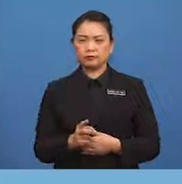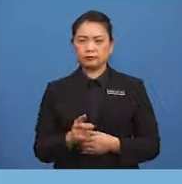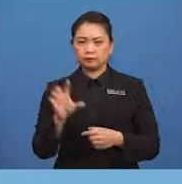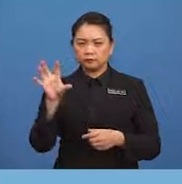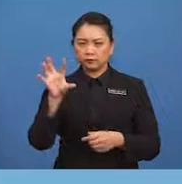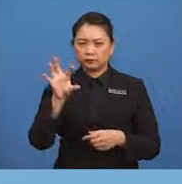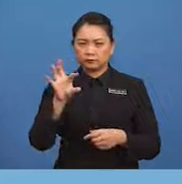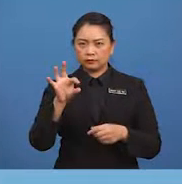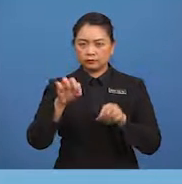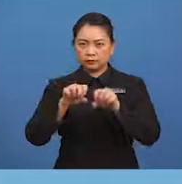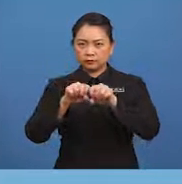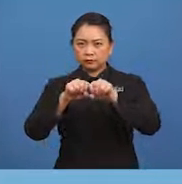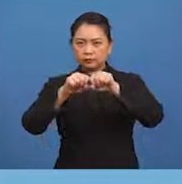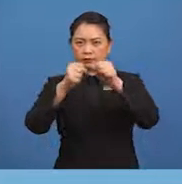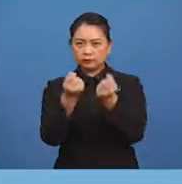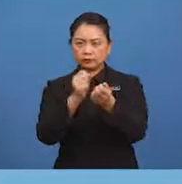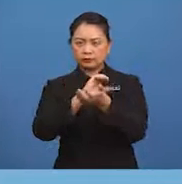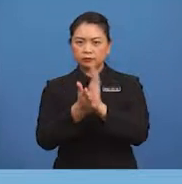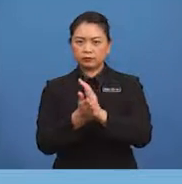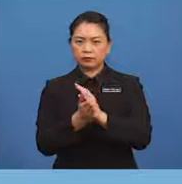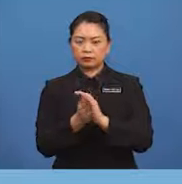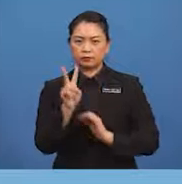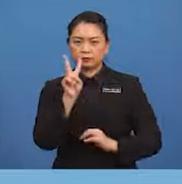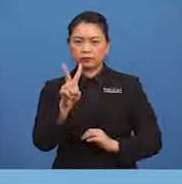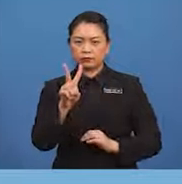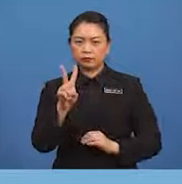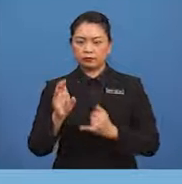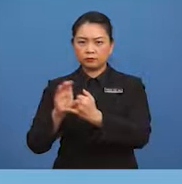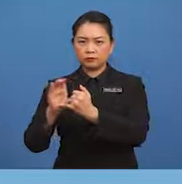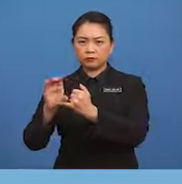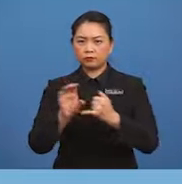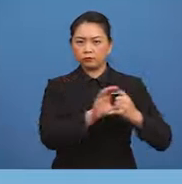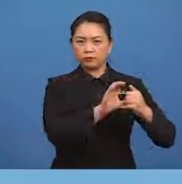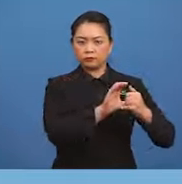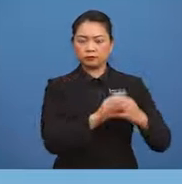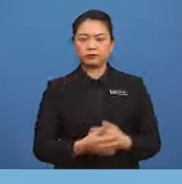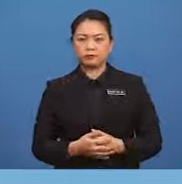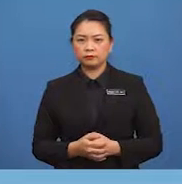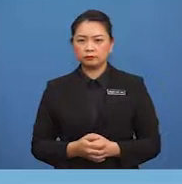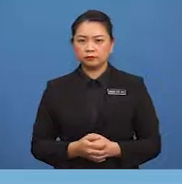sehingga terputus menjadi dua sel anak.